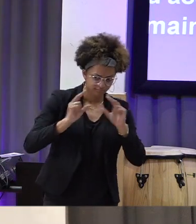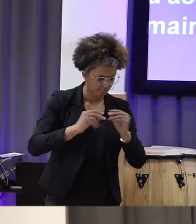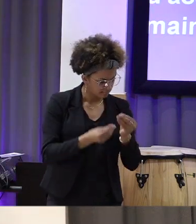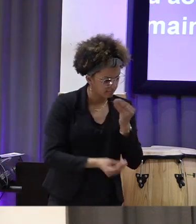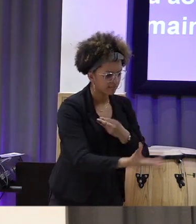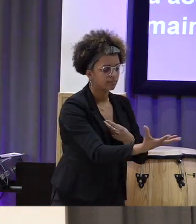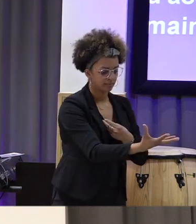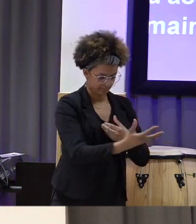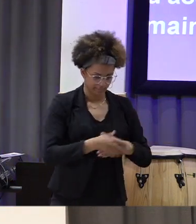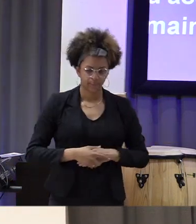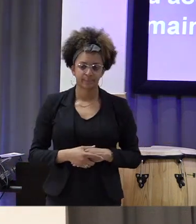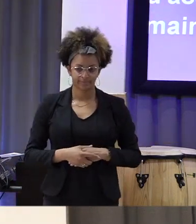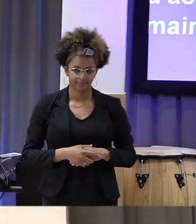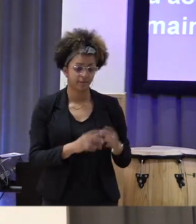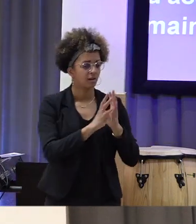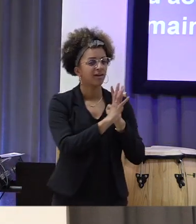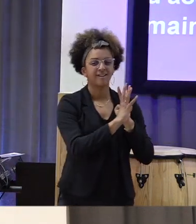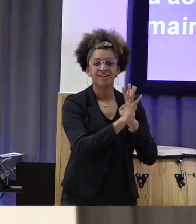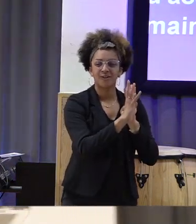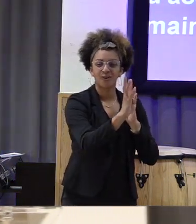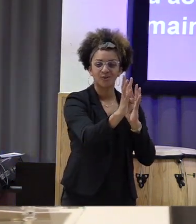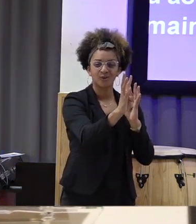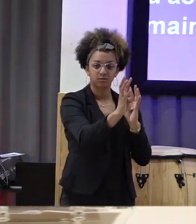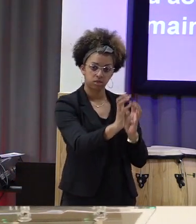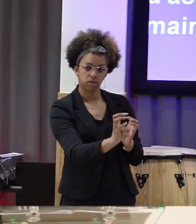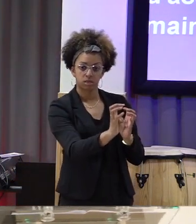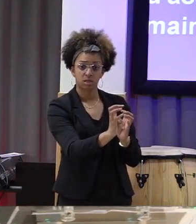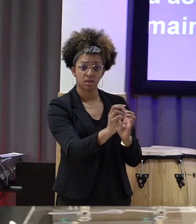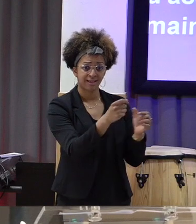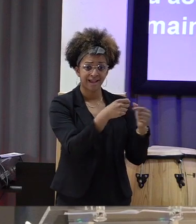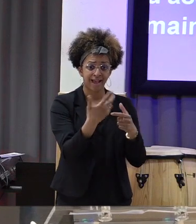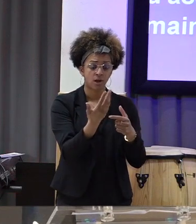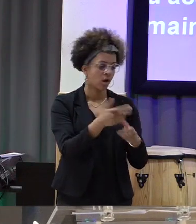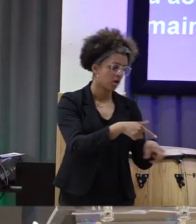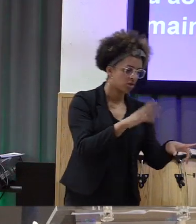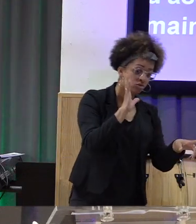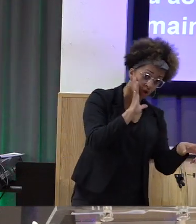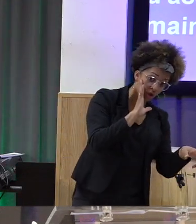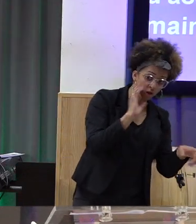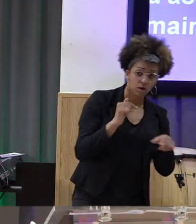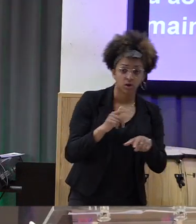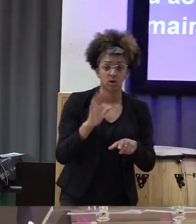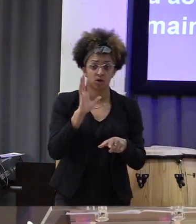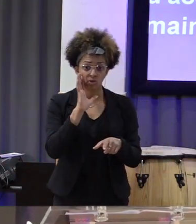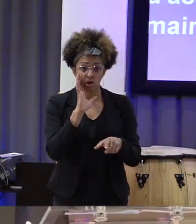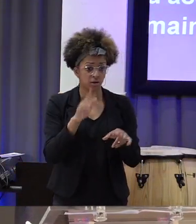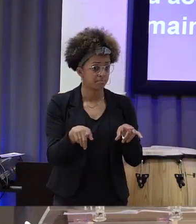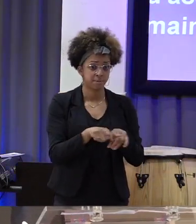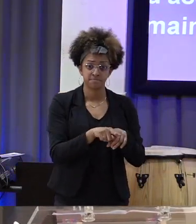il n'y a plus de distinction, il n'y a rien qui distingue le chrétien qui dort. Il est comme ceux du monde.